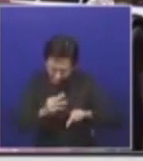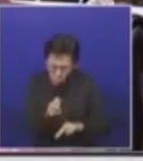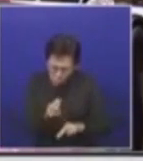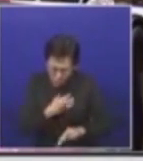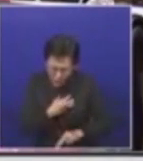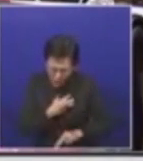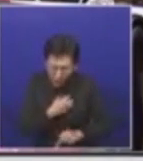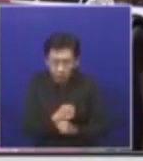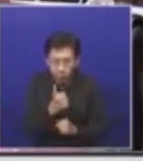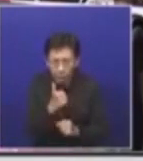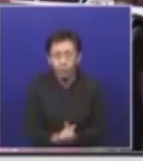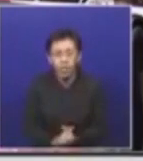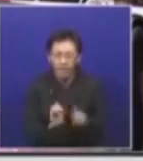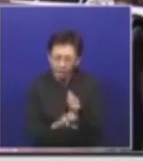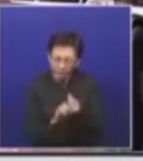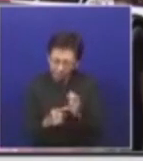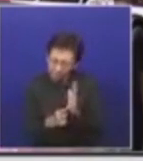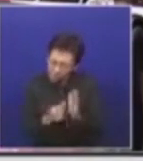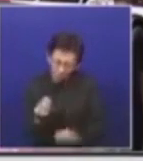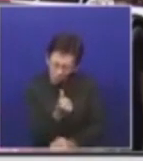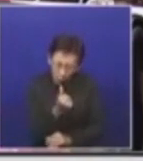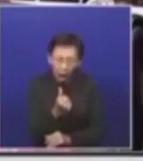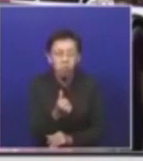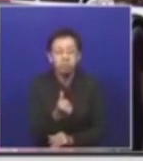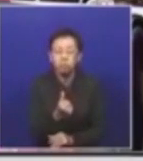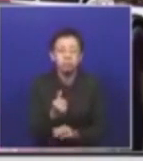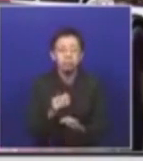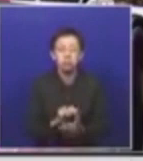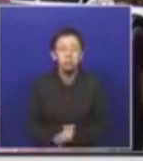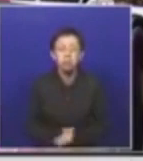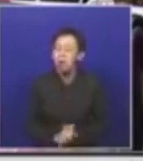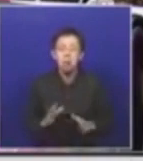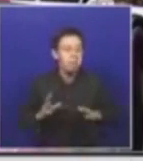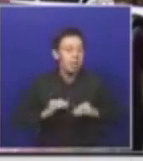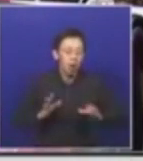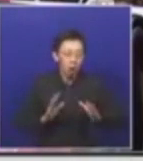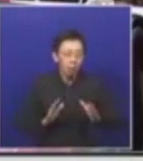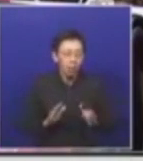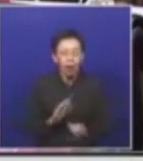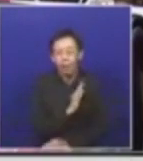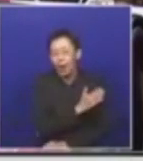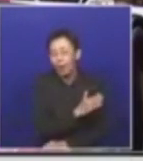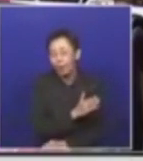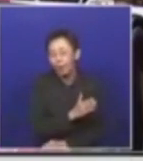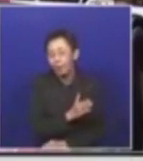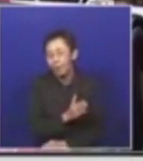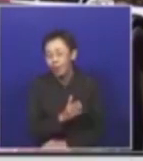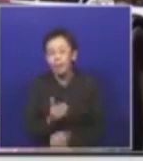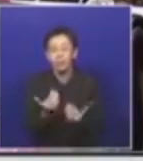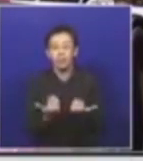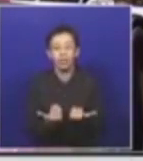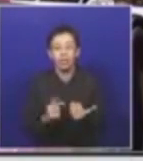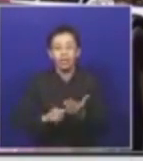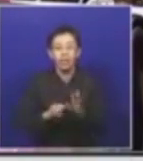การเสนอแนะให้ทันเวลาท่านก็ไม่ยอมก็จนมาถึงวันนี้ก็โอเคก็อันนั้นก็ว่ากันไปก็จบกัน